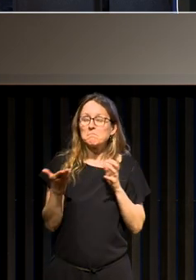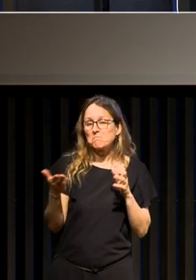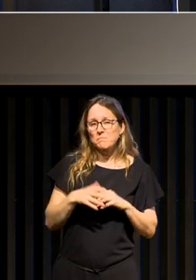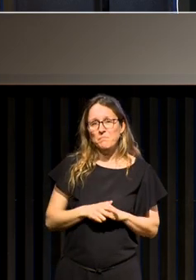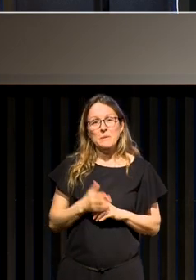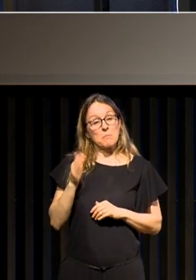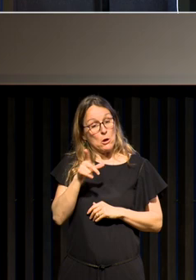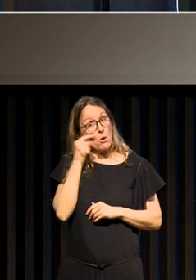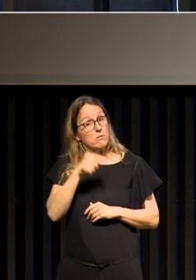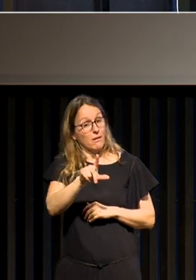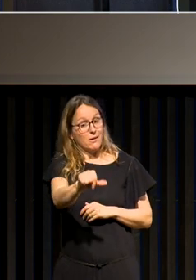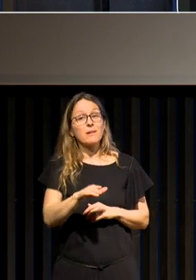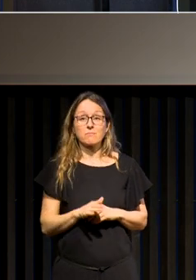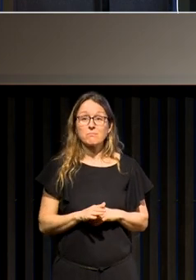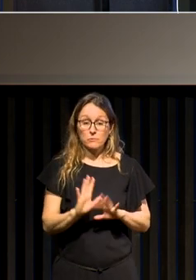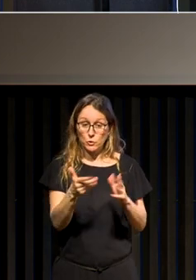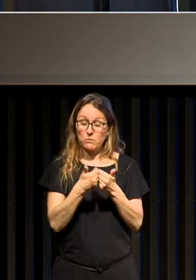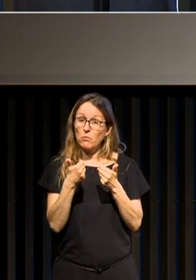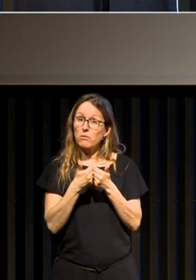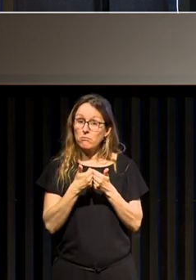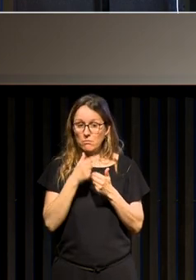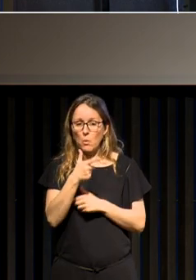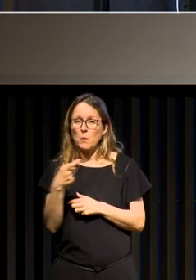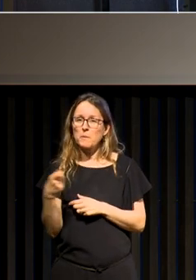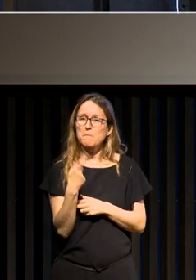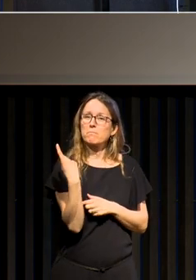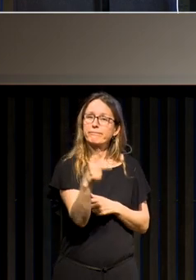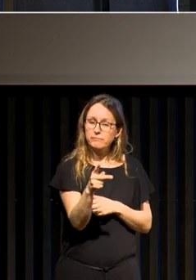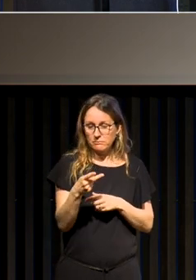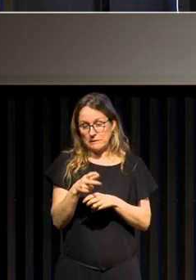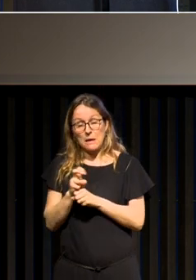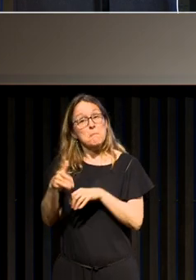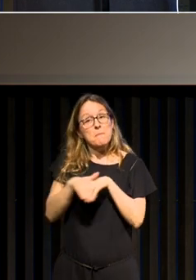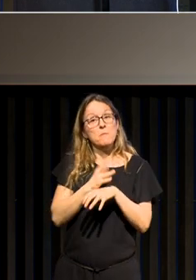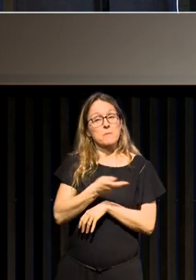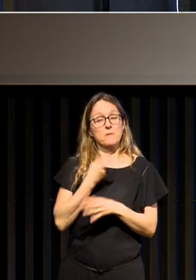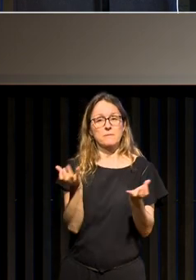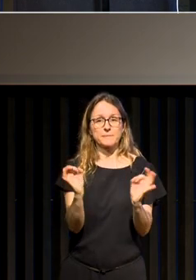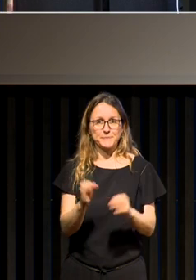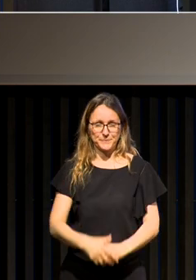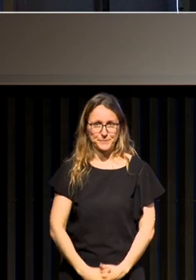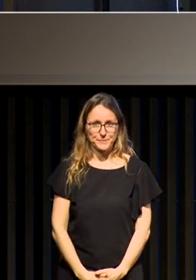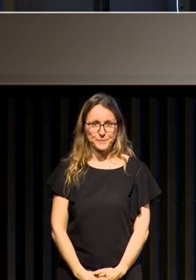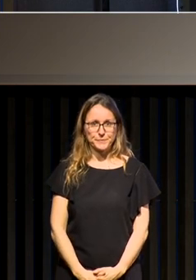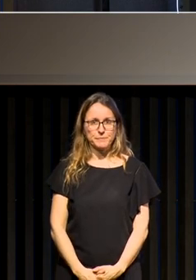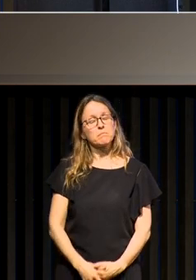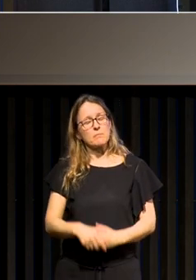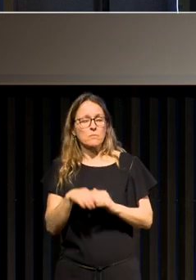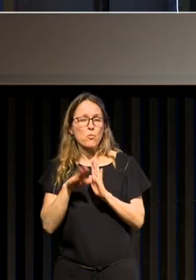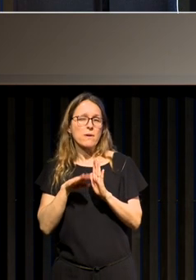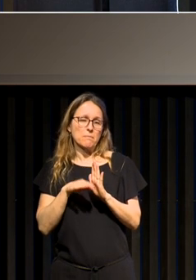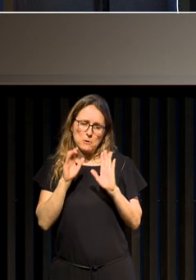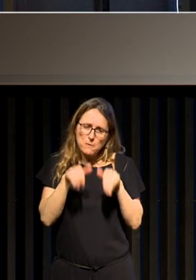en tout cas, on a des hommes qui viennent demander une préservation non médicale de conservation de spermatozoïdes. On en a moins, mais on